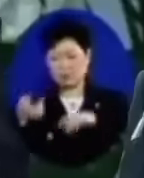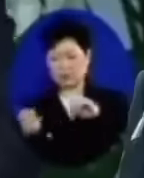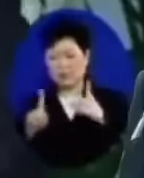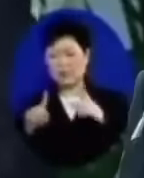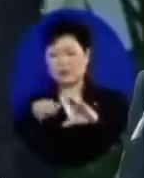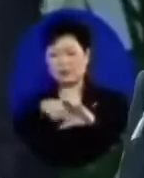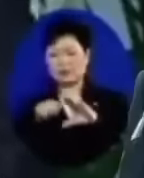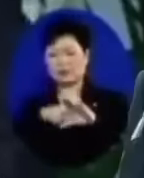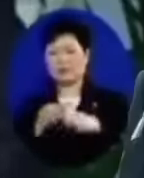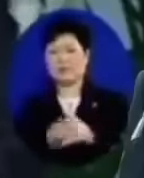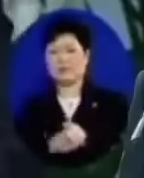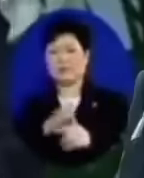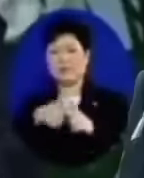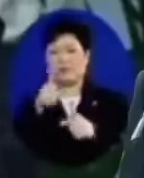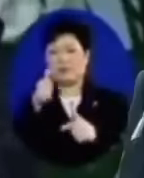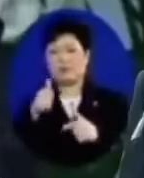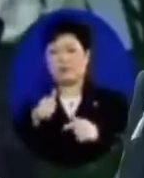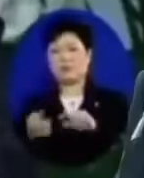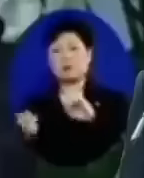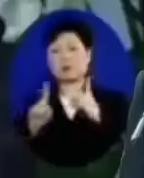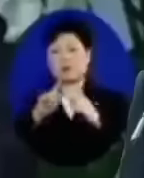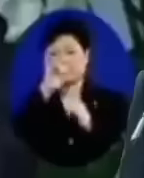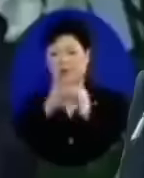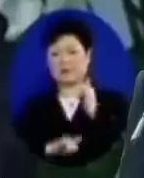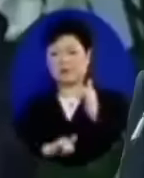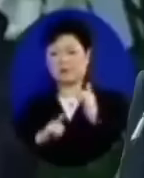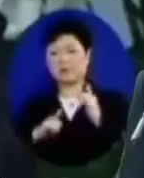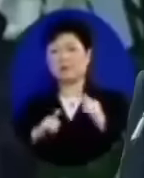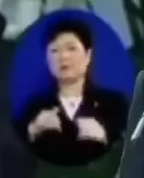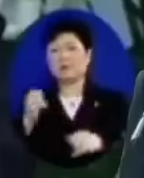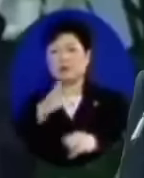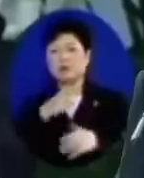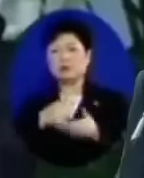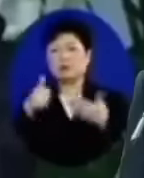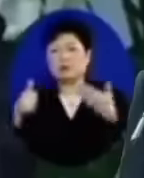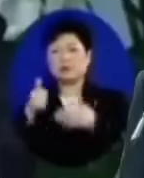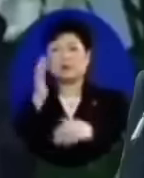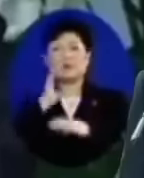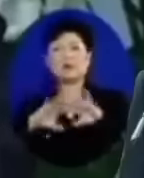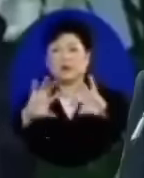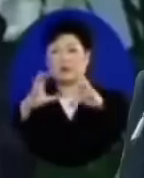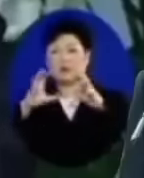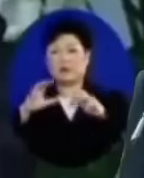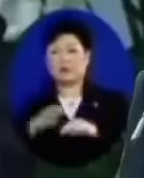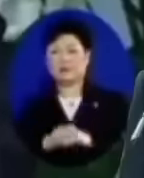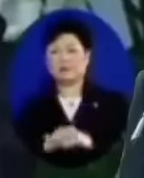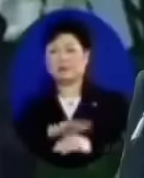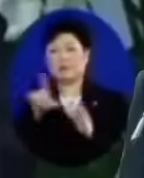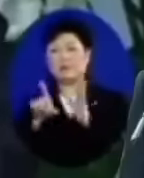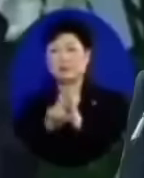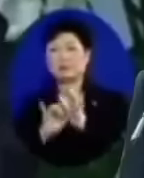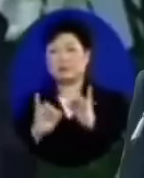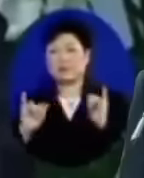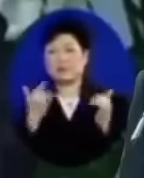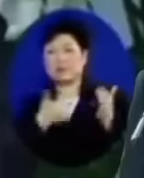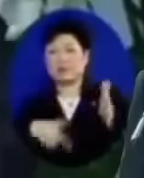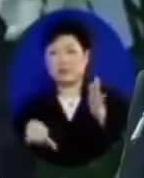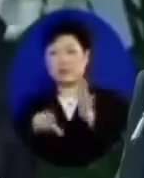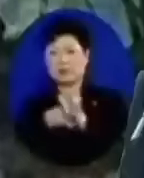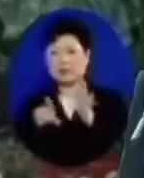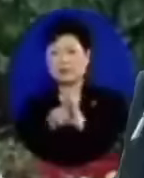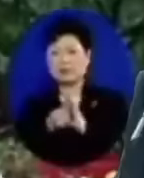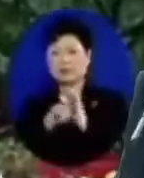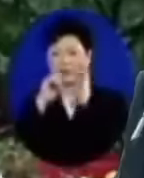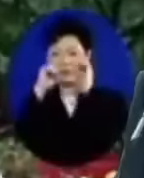종교입니다. 예수님의 부활은 역사적 사실이며 주님께서는 하늘나라에 우리 믿는 자들을 위해서 있을